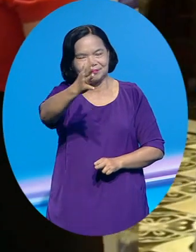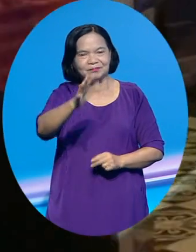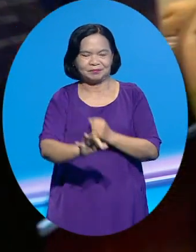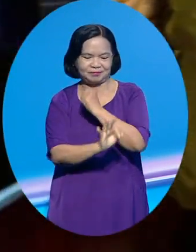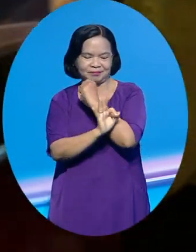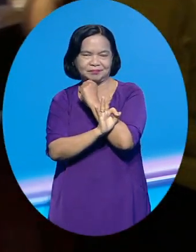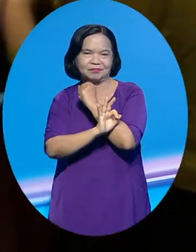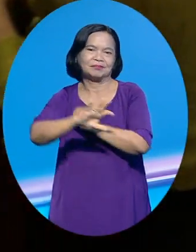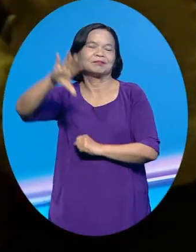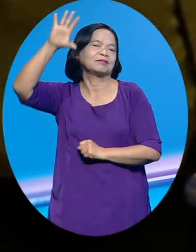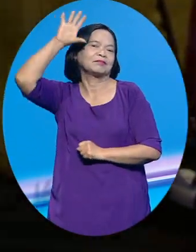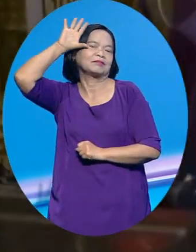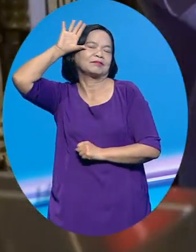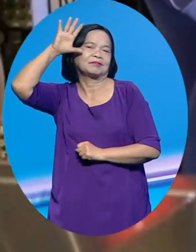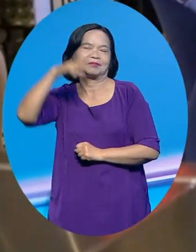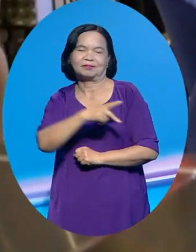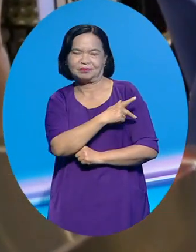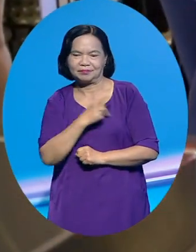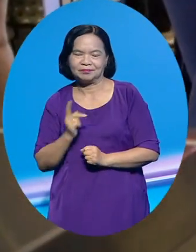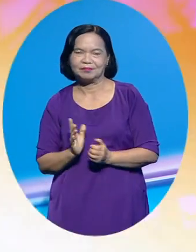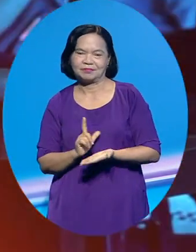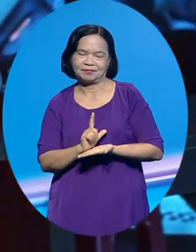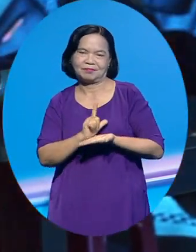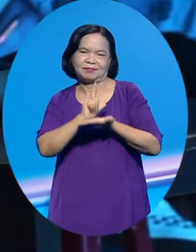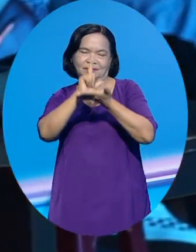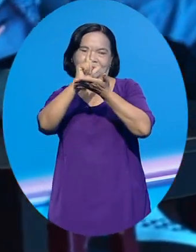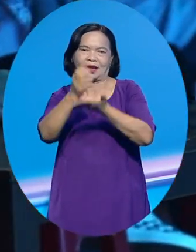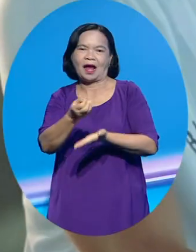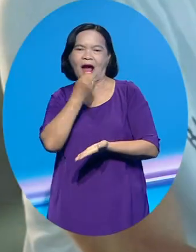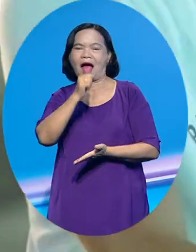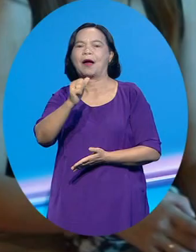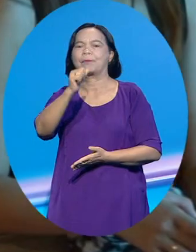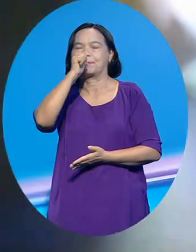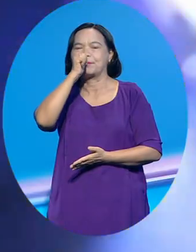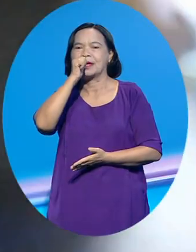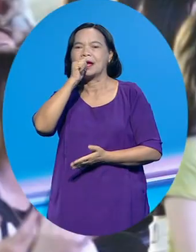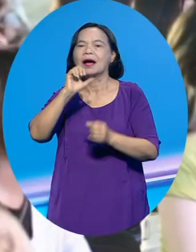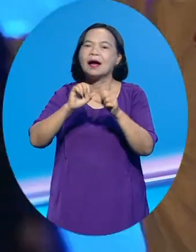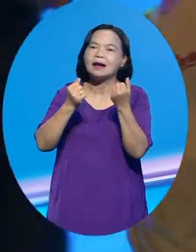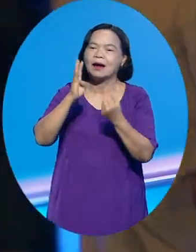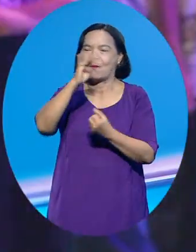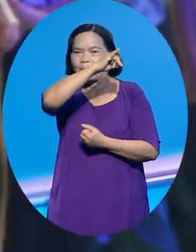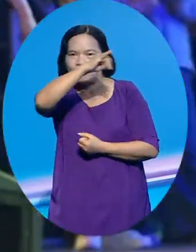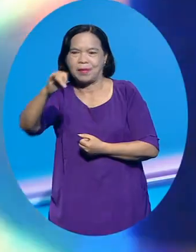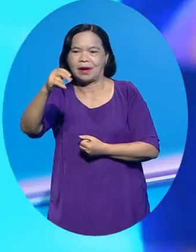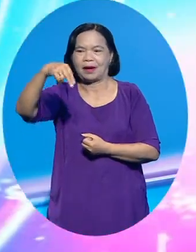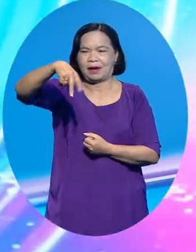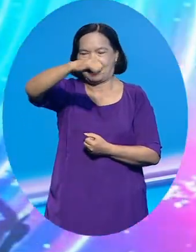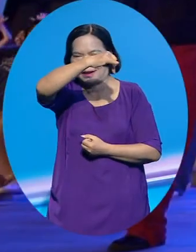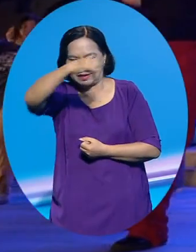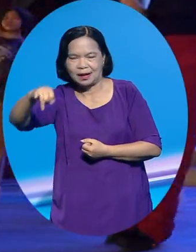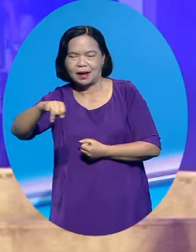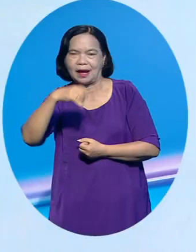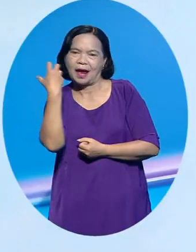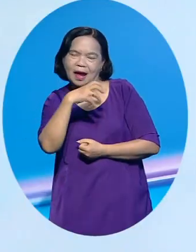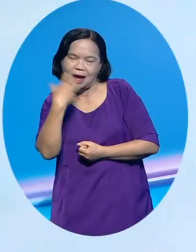Đà Nẵng ghi nhận lượng khách vượt trội. Lễ hội ẩm thực và bia Festival tại Bà Nà Hill với nhiều hoạt động trải nghiệm âm nhạc, ẩm